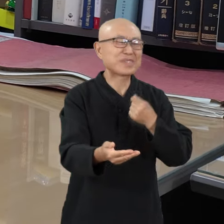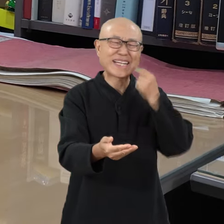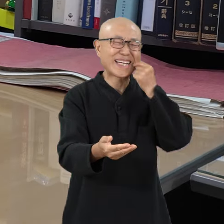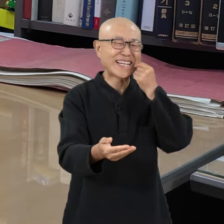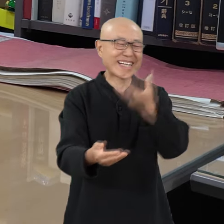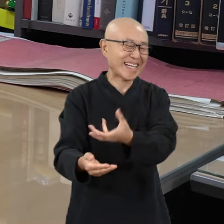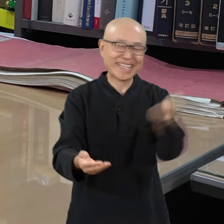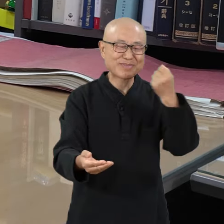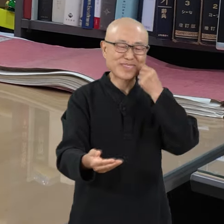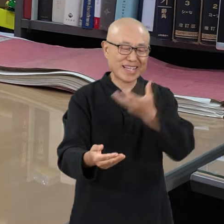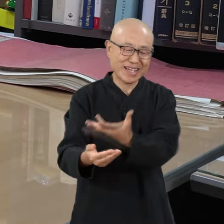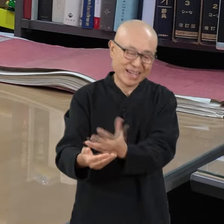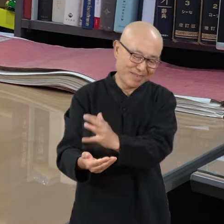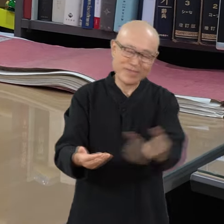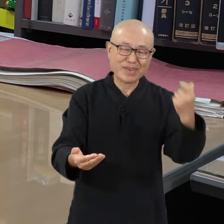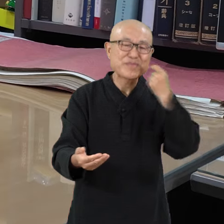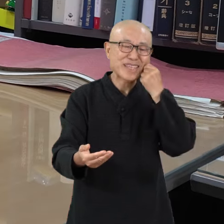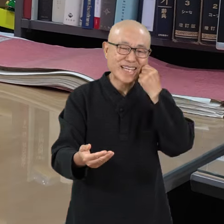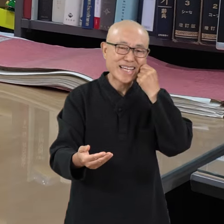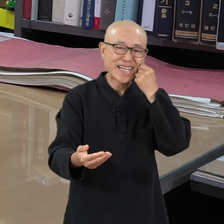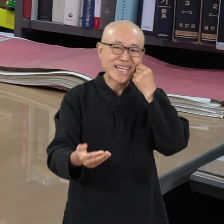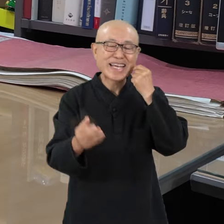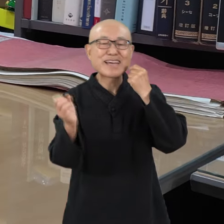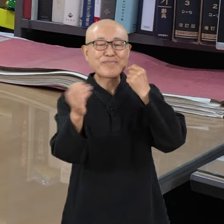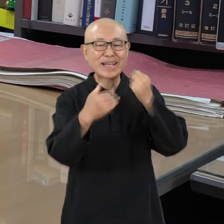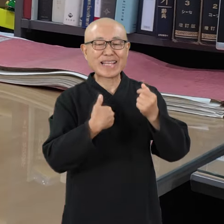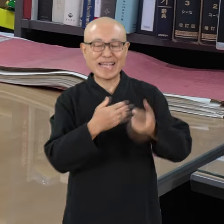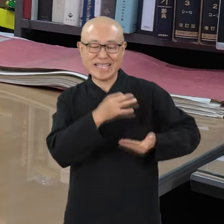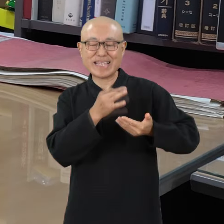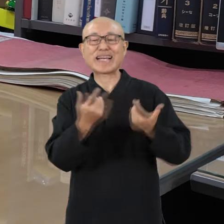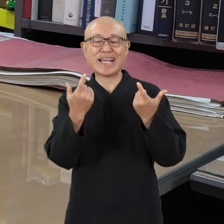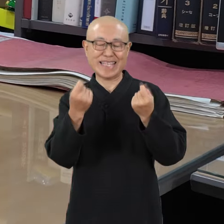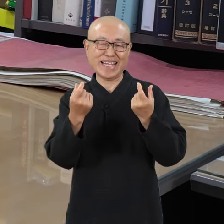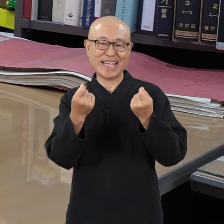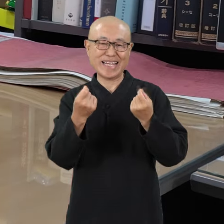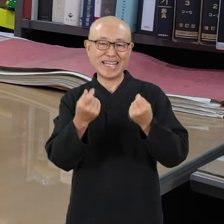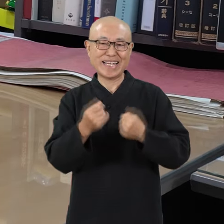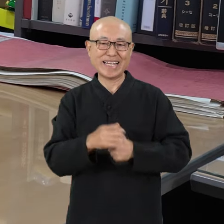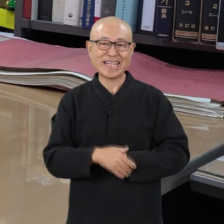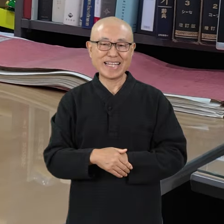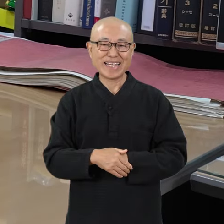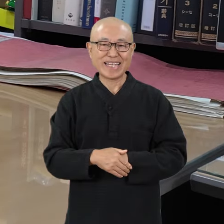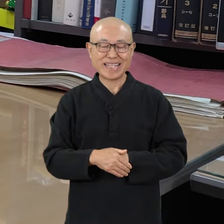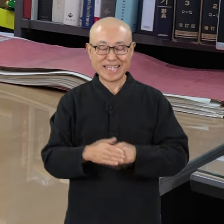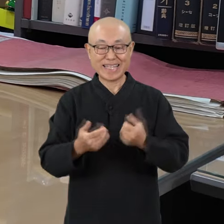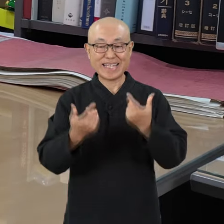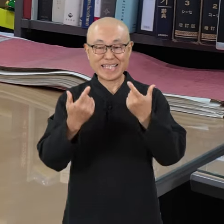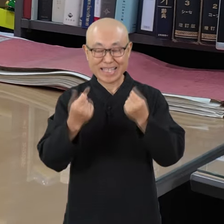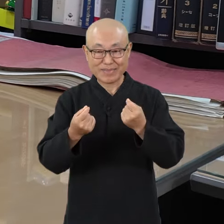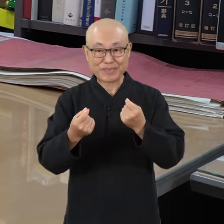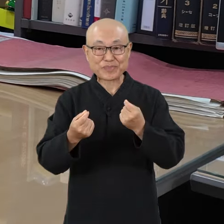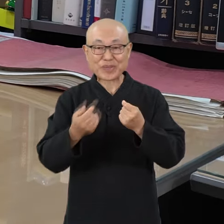빼앗아 가실 수도 없는 그것이 저의 참된 재산인데 그건 오늘 이와 같이